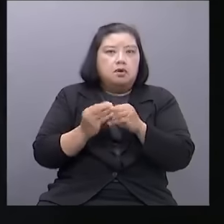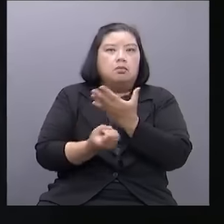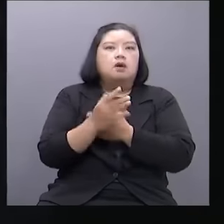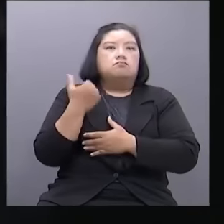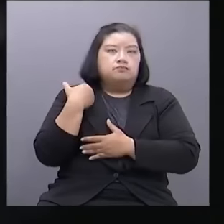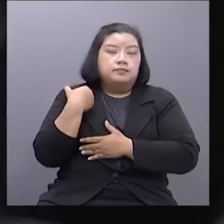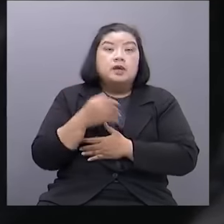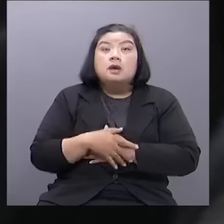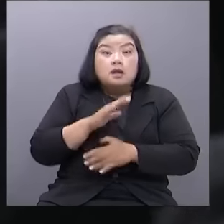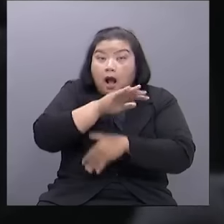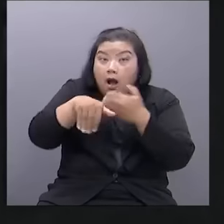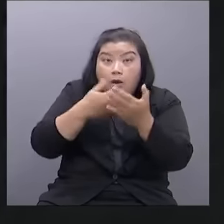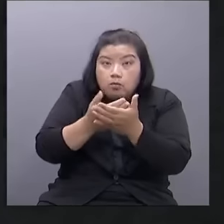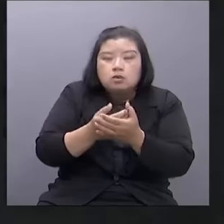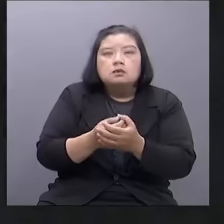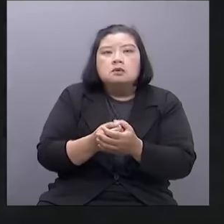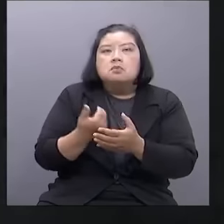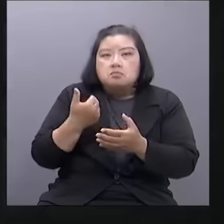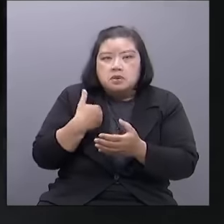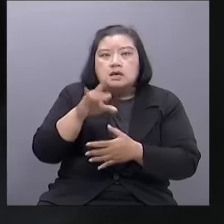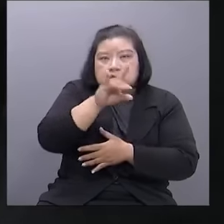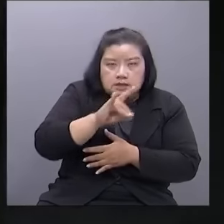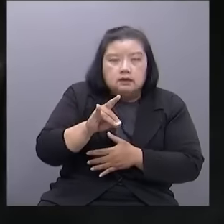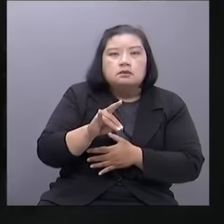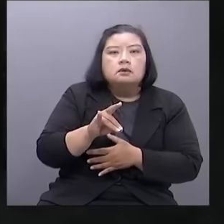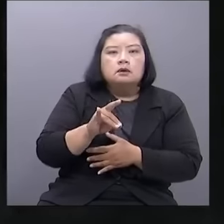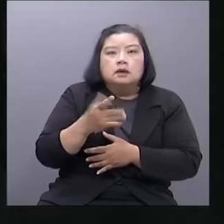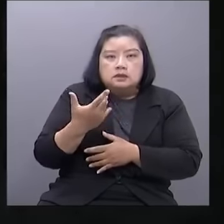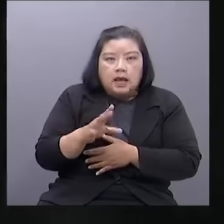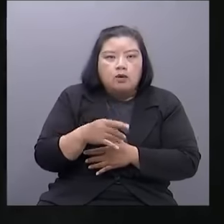การแพร่ระบาดข้ามสายพันธุ์ในกลุ่มสัตว์เลี้ยงลูกด้วยนมก็เป็นอีกหนึ่ง